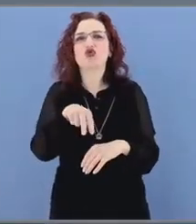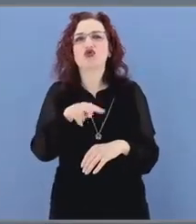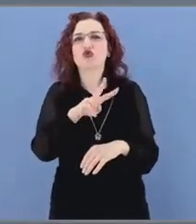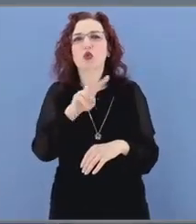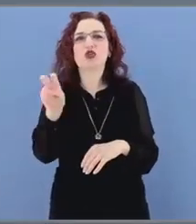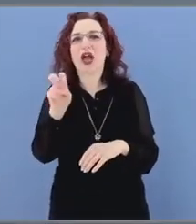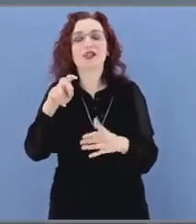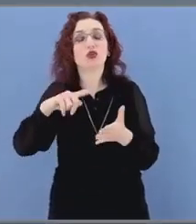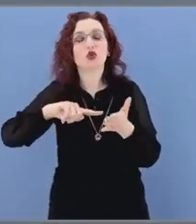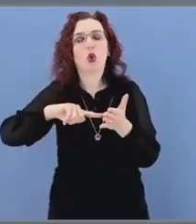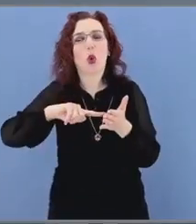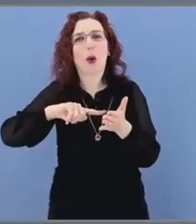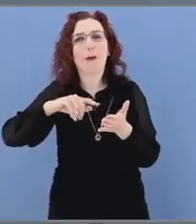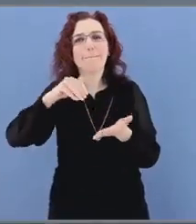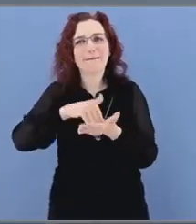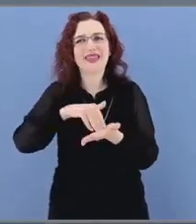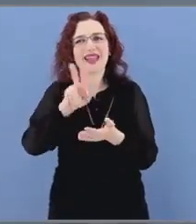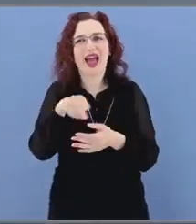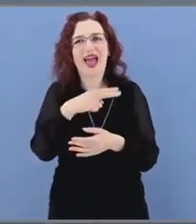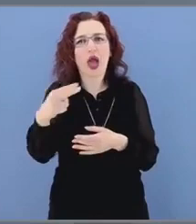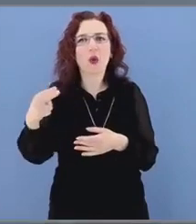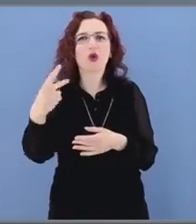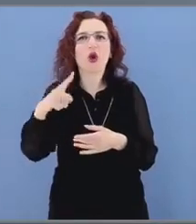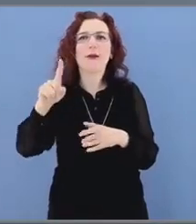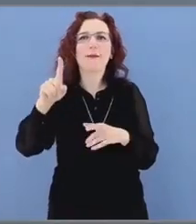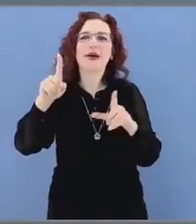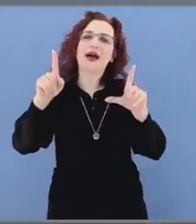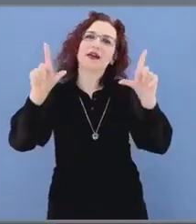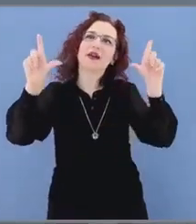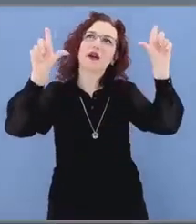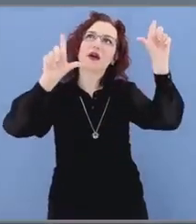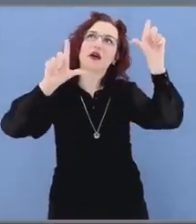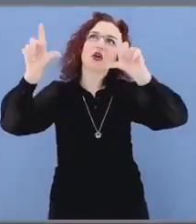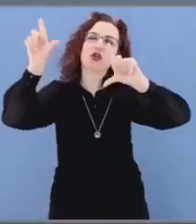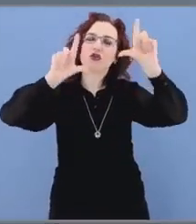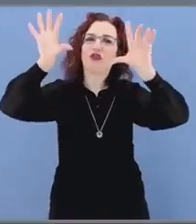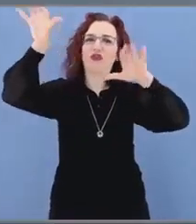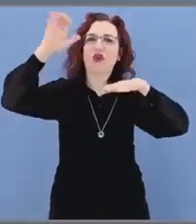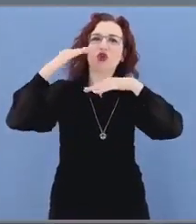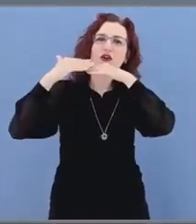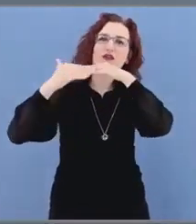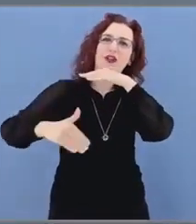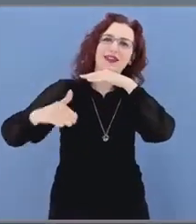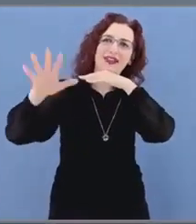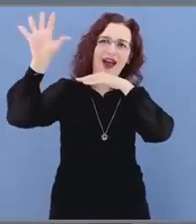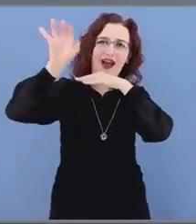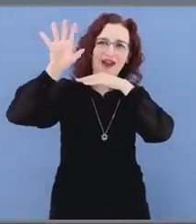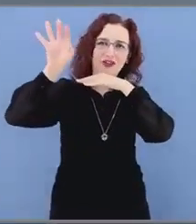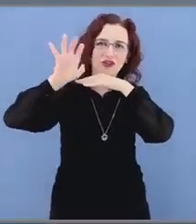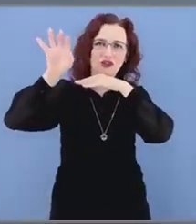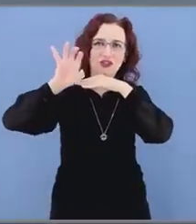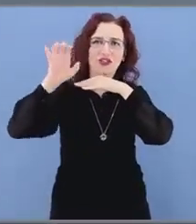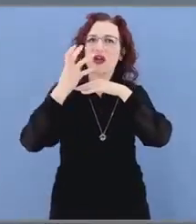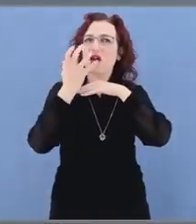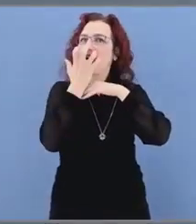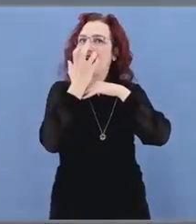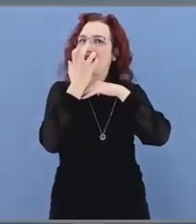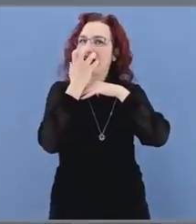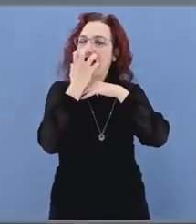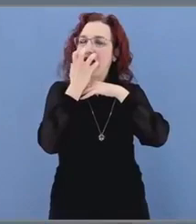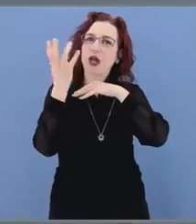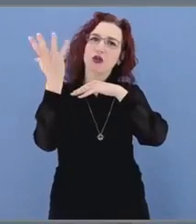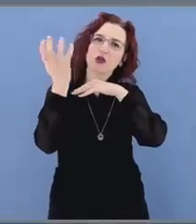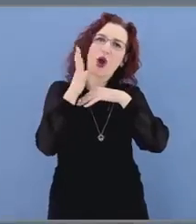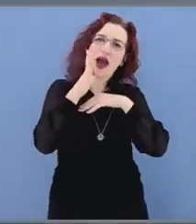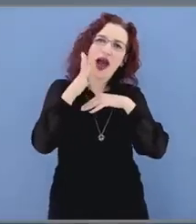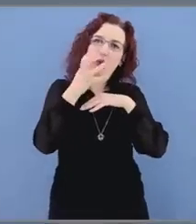tale da rendere green e quindi autosufficiente non solo il Serpentone con il 110%, proprio ieri eravamo qui